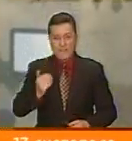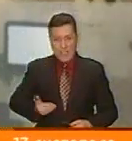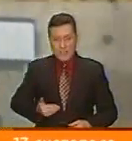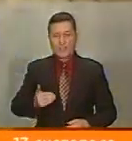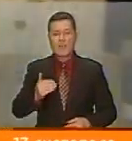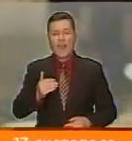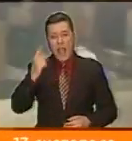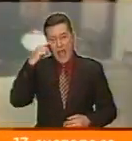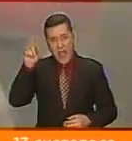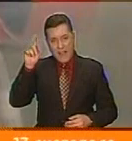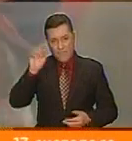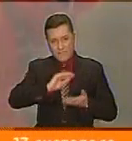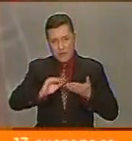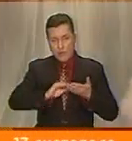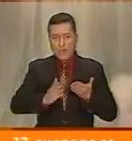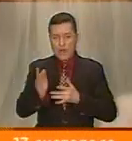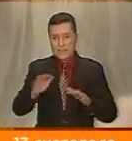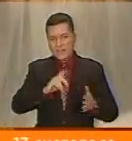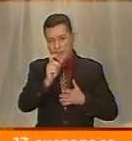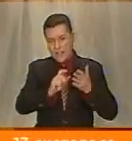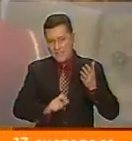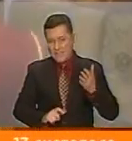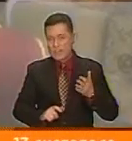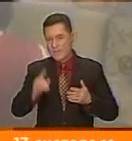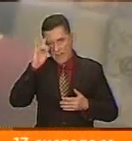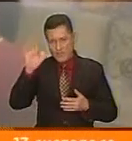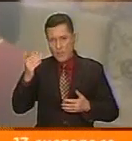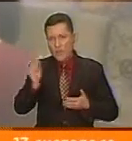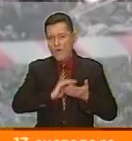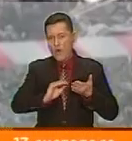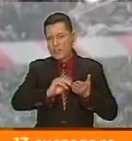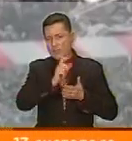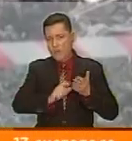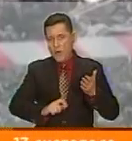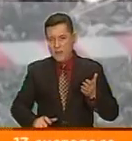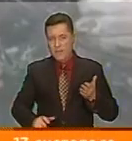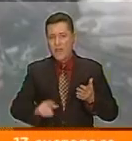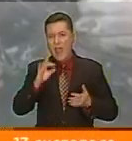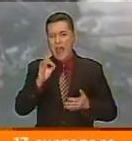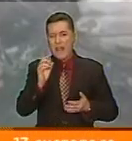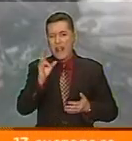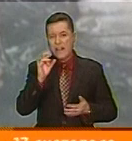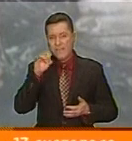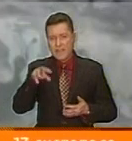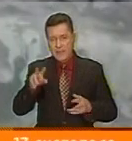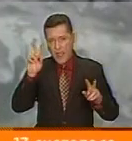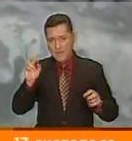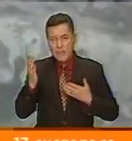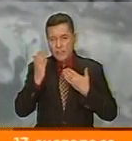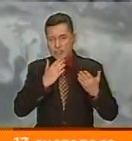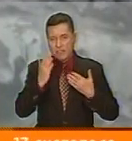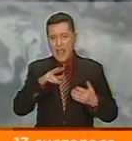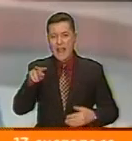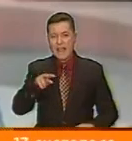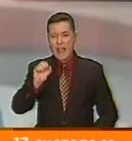політичних віршів Всем привет ось один із найвідоміших його творів реквіем за рейсом 17 чи